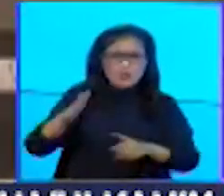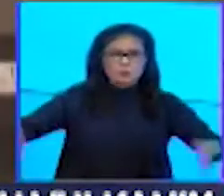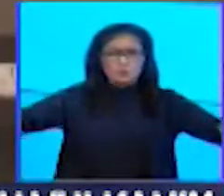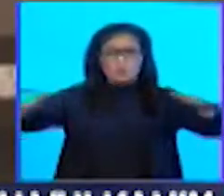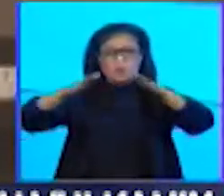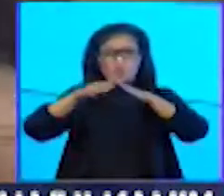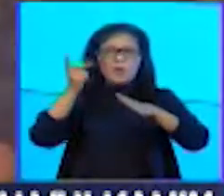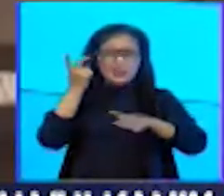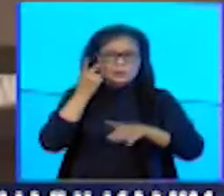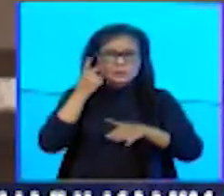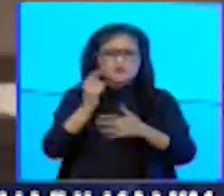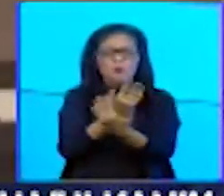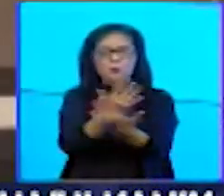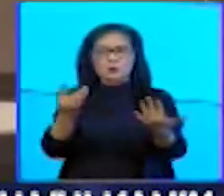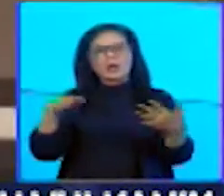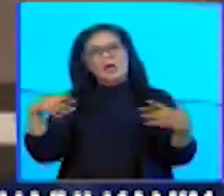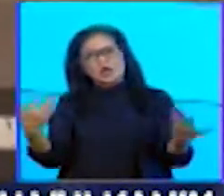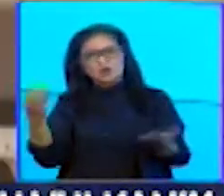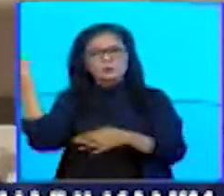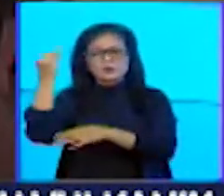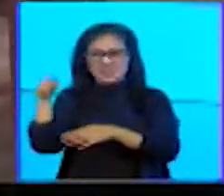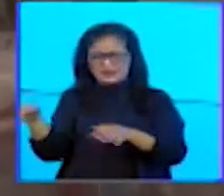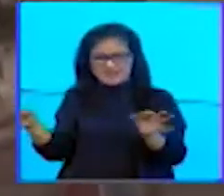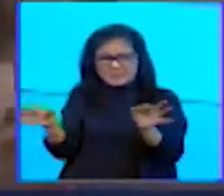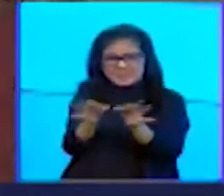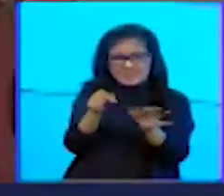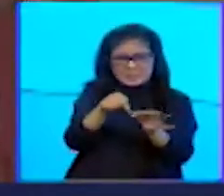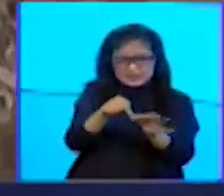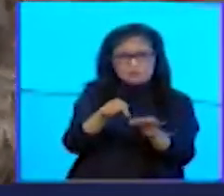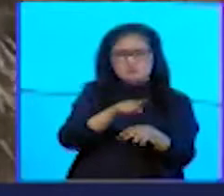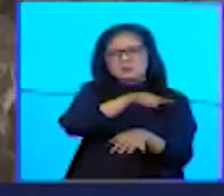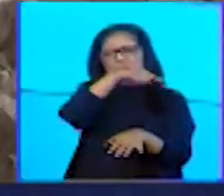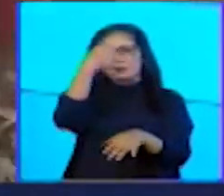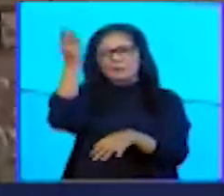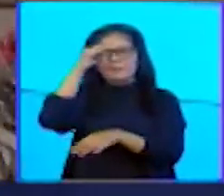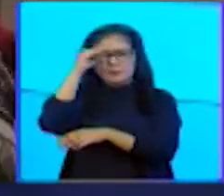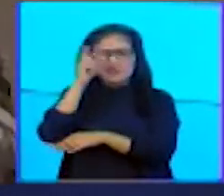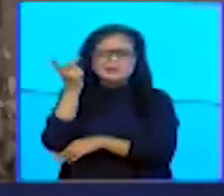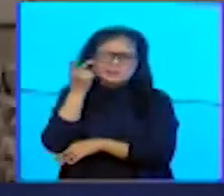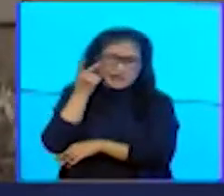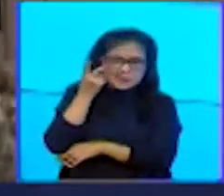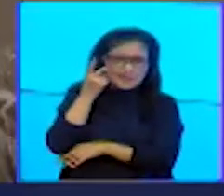yang mendekat status Gunung Sinabung hingga pagi ini masih siaga level